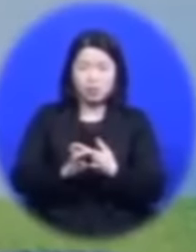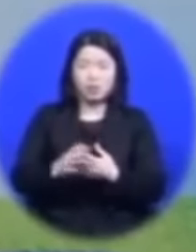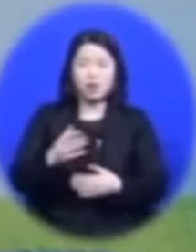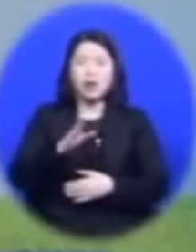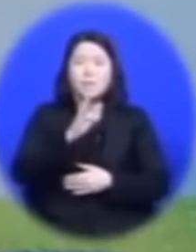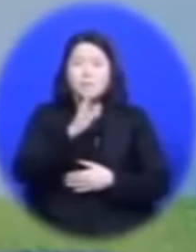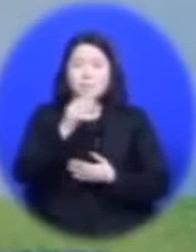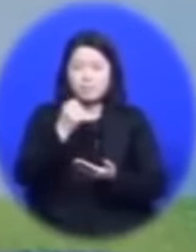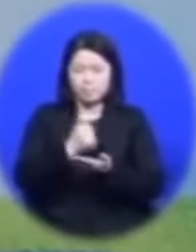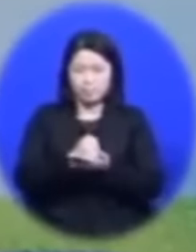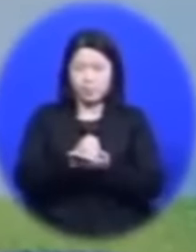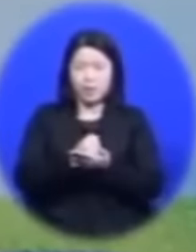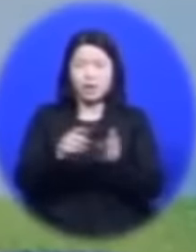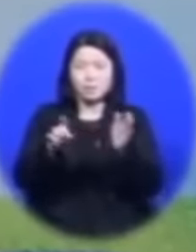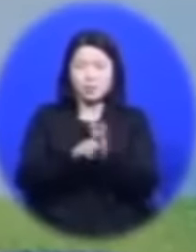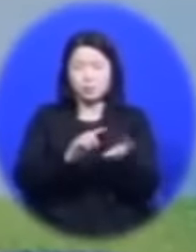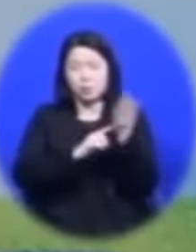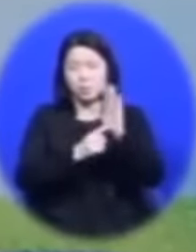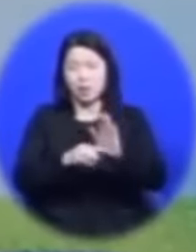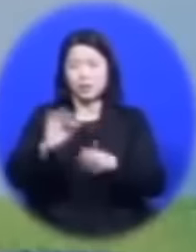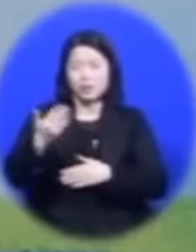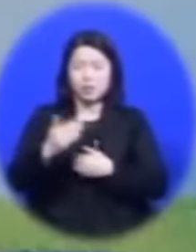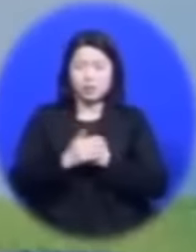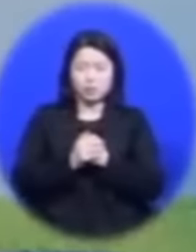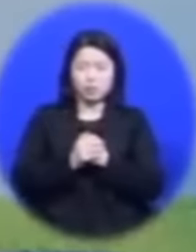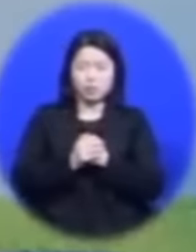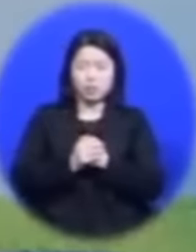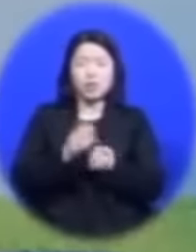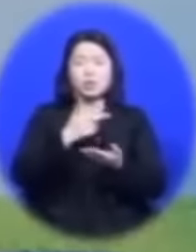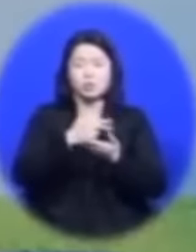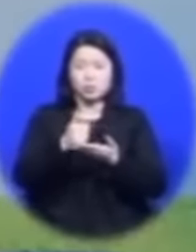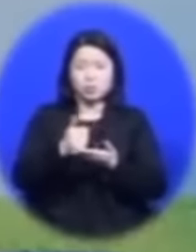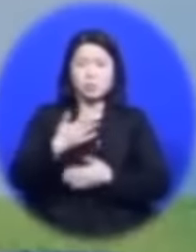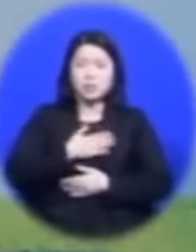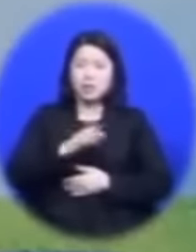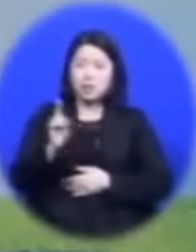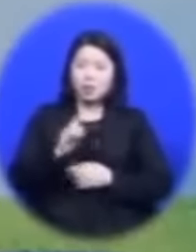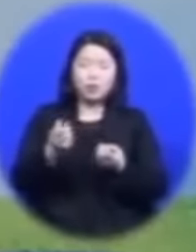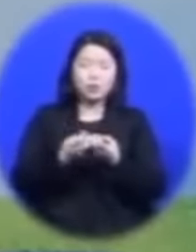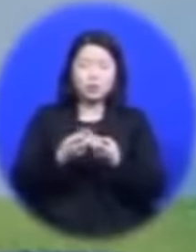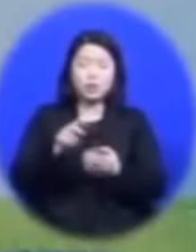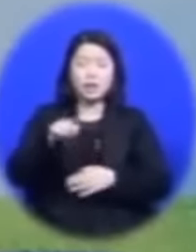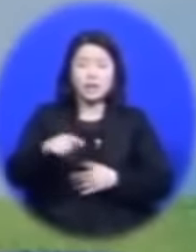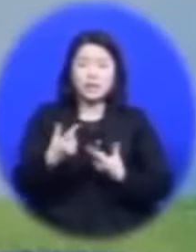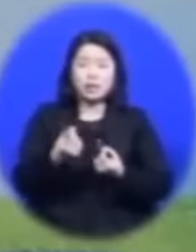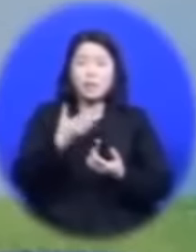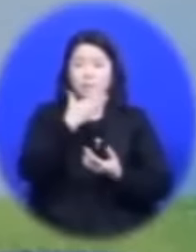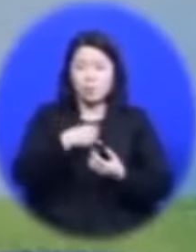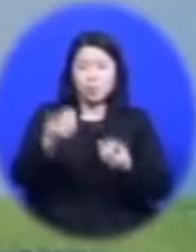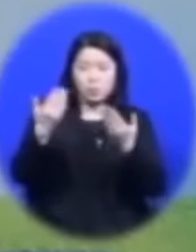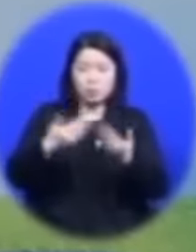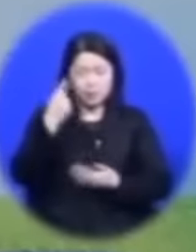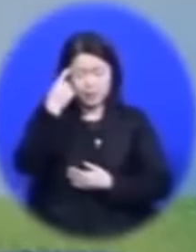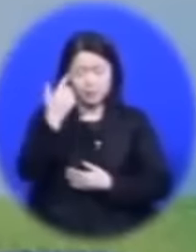합당한 믿음으로 반응하셔야죠. 주님, 제가 어떻게 이런 복을 받았습니까?